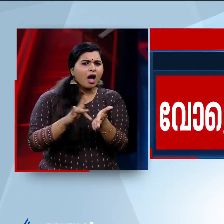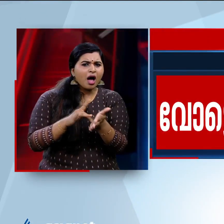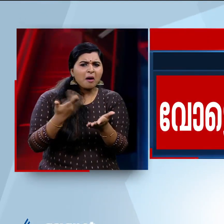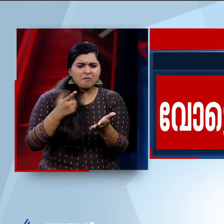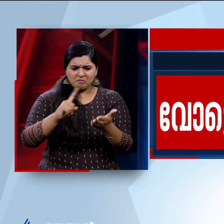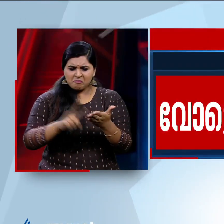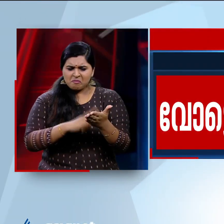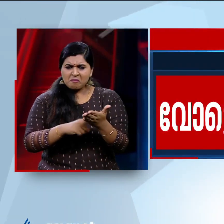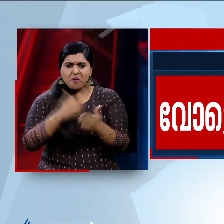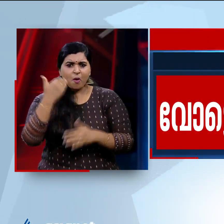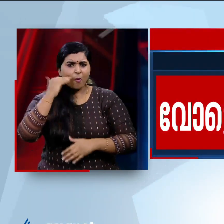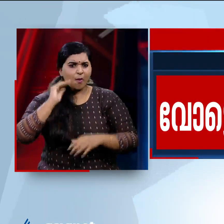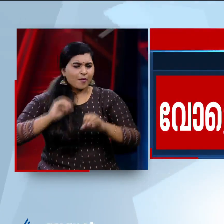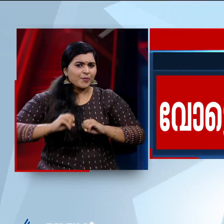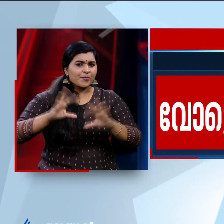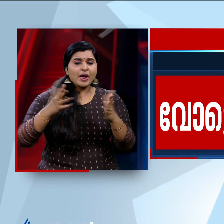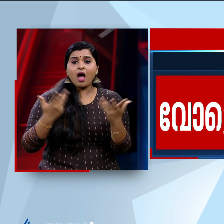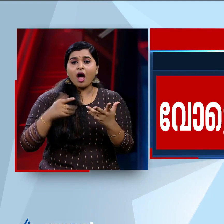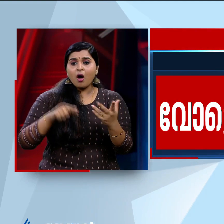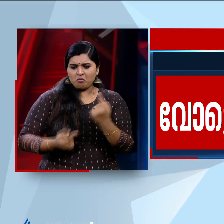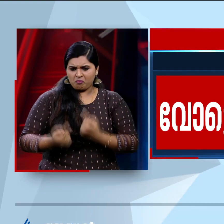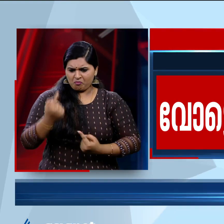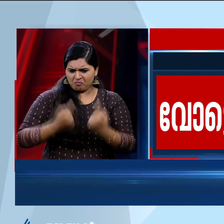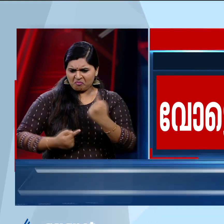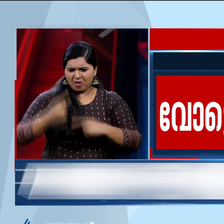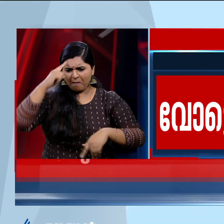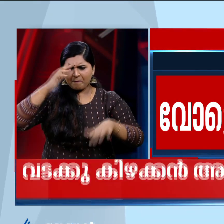രാഷ്ട്രീയ നീക്കങ്ങൾ മൂന്ന് സംസ്ഥാനങ്ങളിൽ?